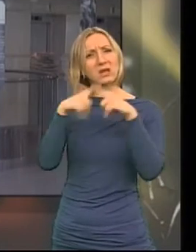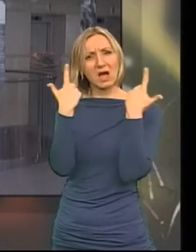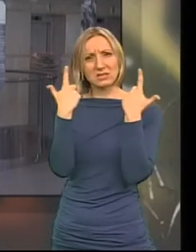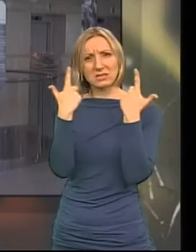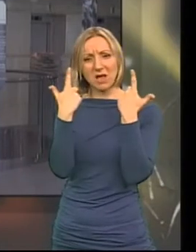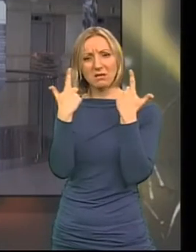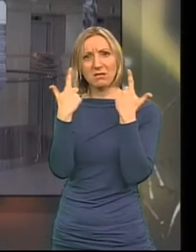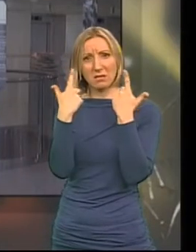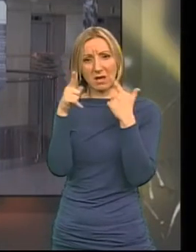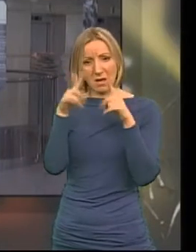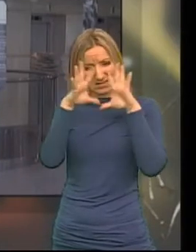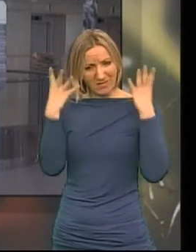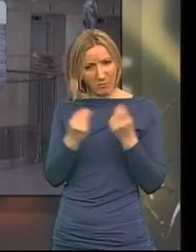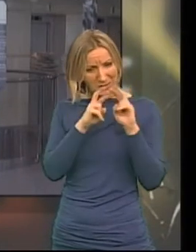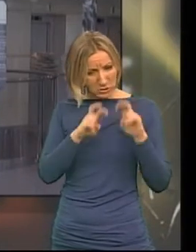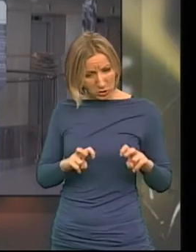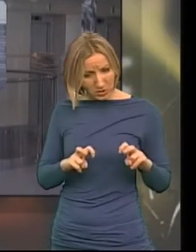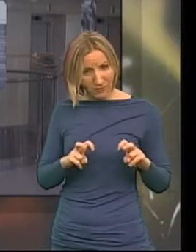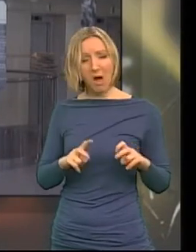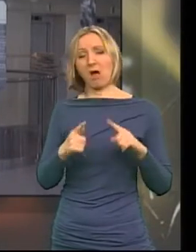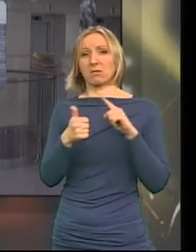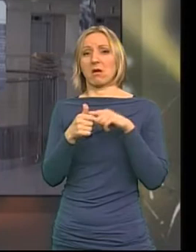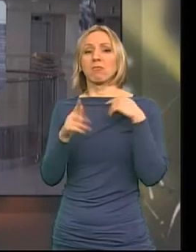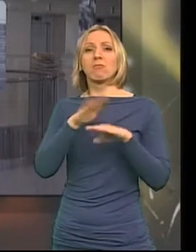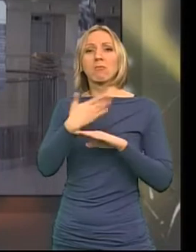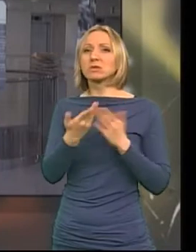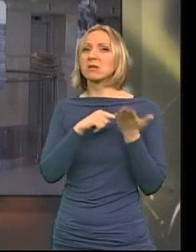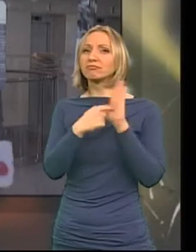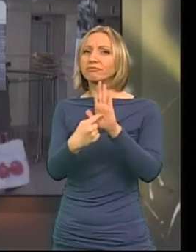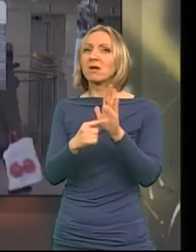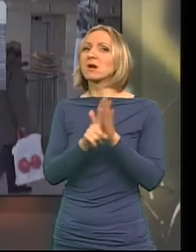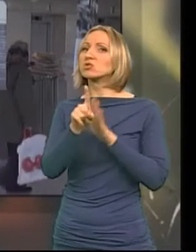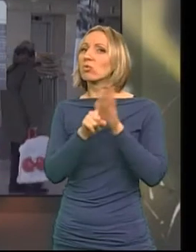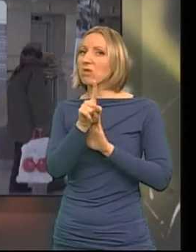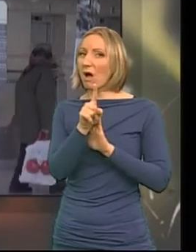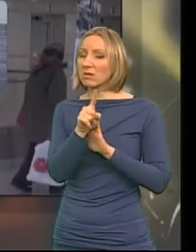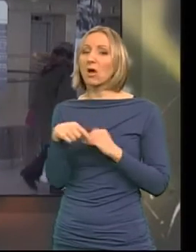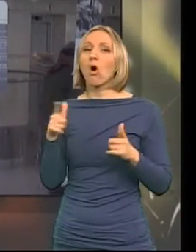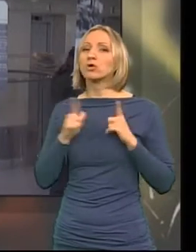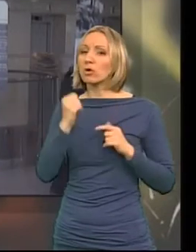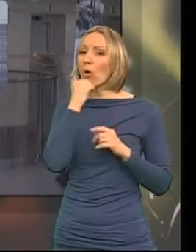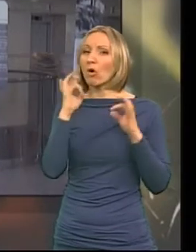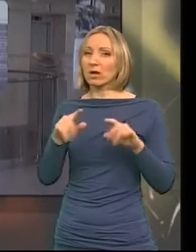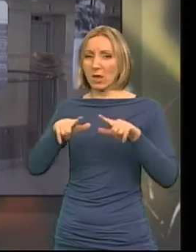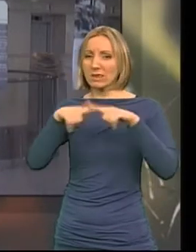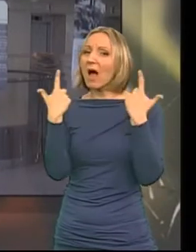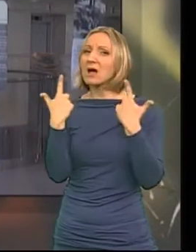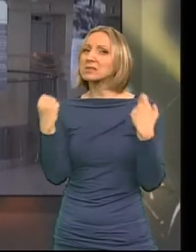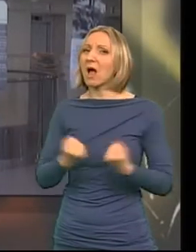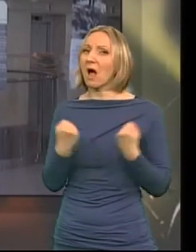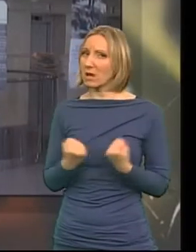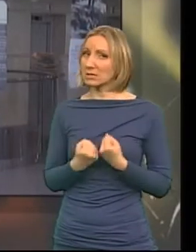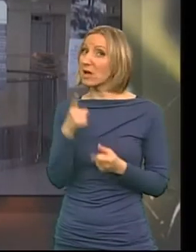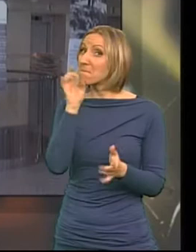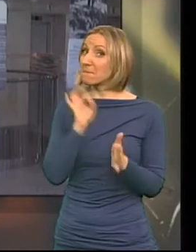Nakon sveobuhvatnog istraživanja, nakon prezentovanja rezultata nadležnima, očekuju se konkretne i jasne akcije. I